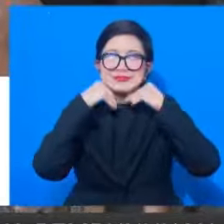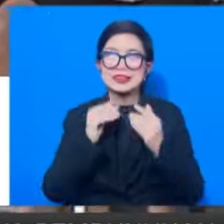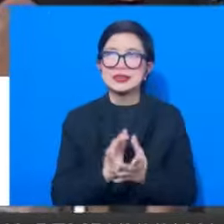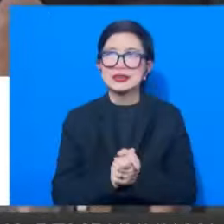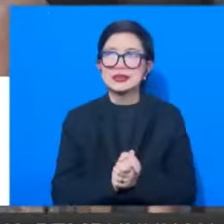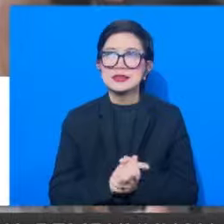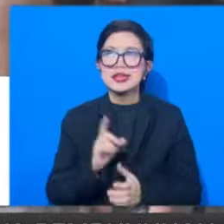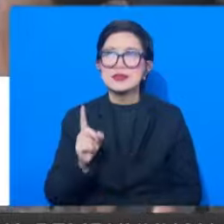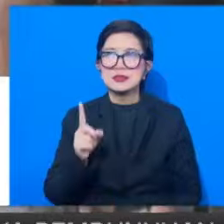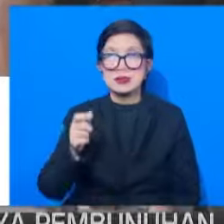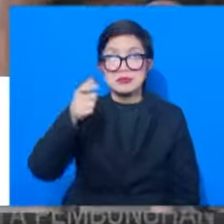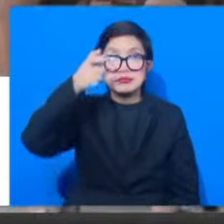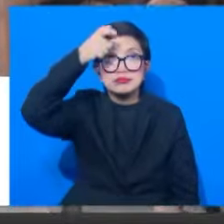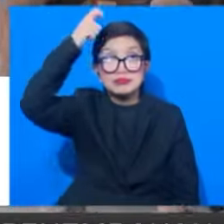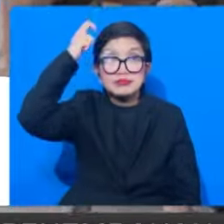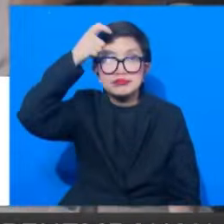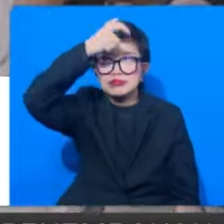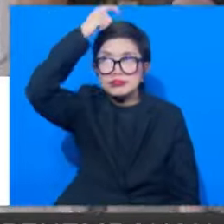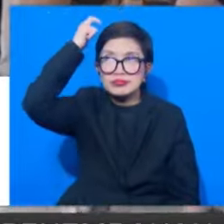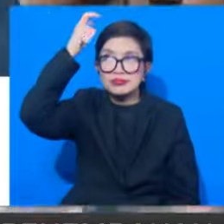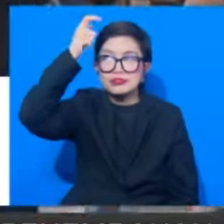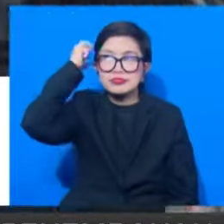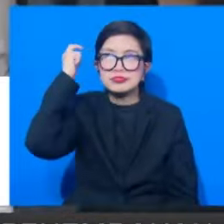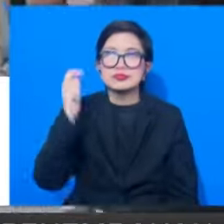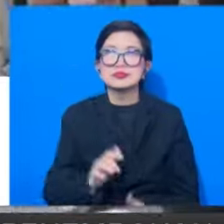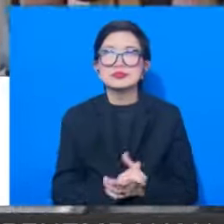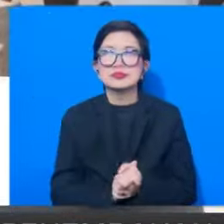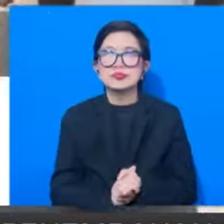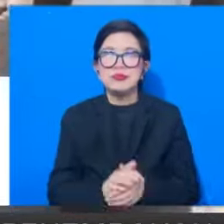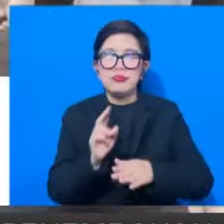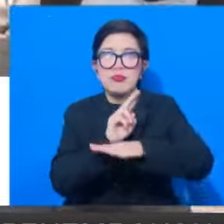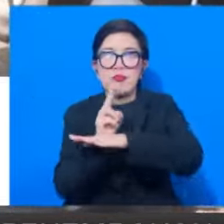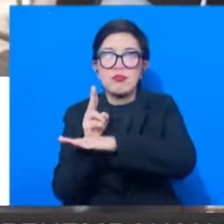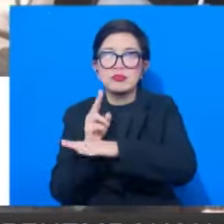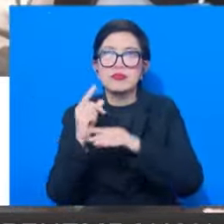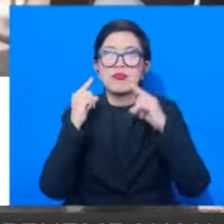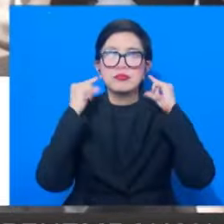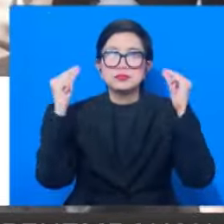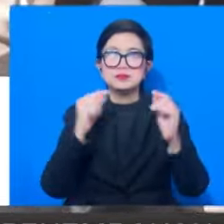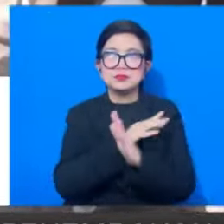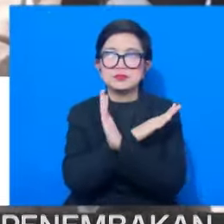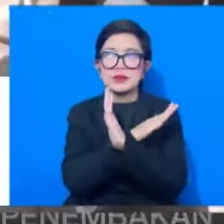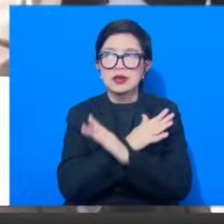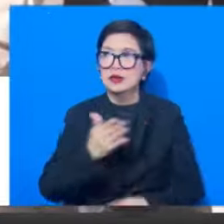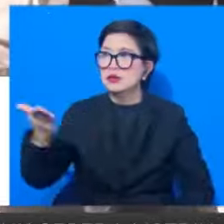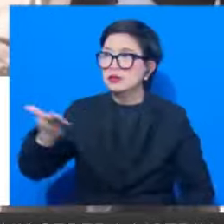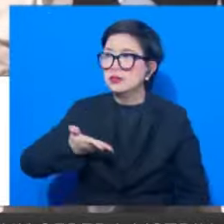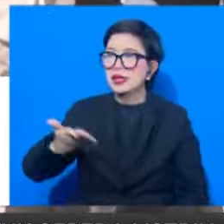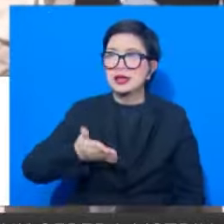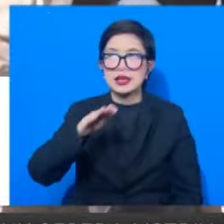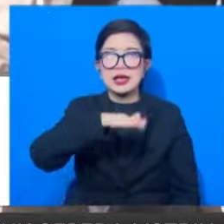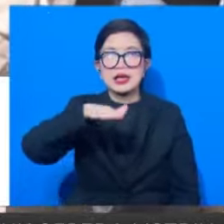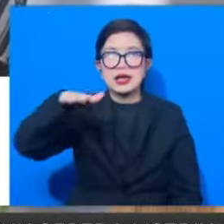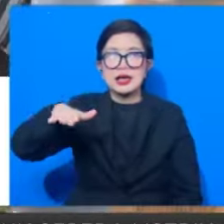Jasa pangkas rambut di Pasar Kebon Agung Kota Pasuruan Jawa Timur ramai didatangi pelanggan yang sebagian besar adalah pelajar pada Minggu